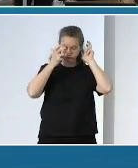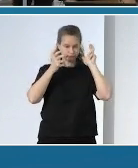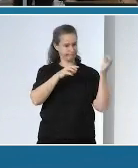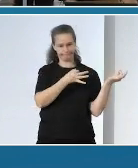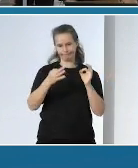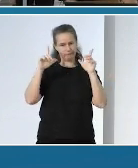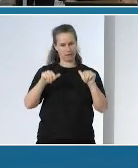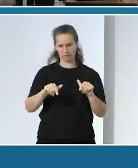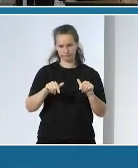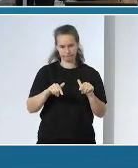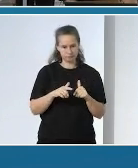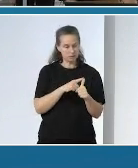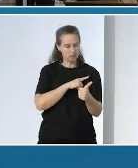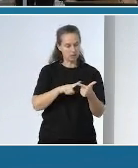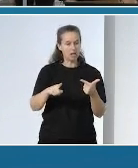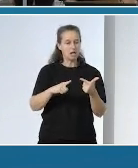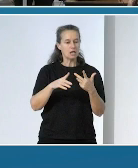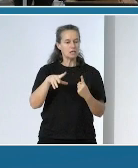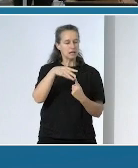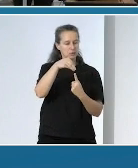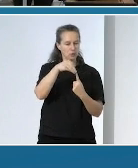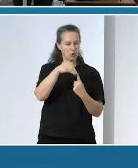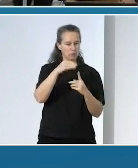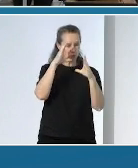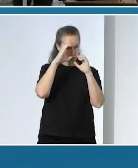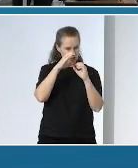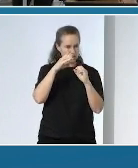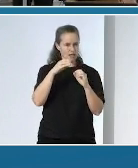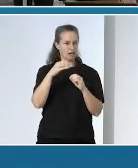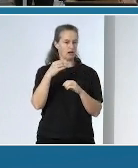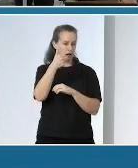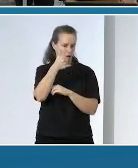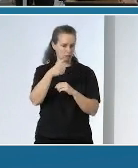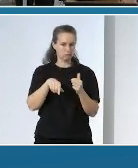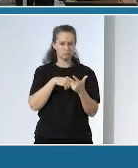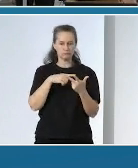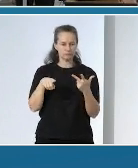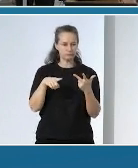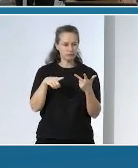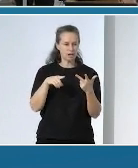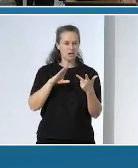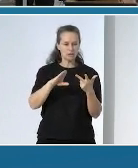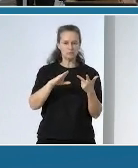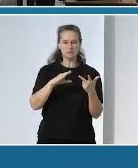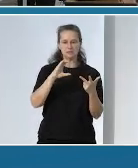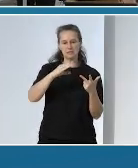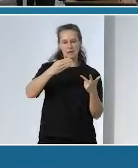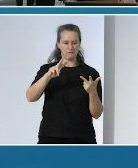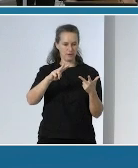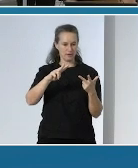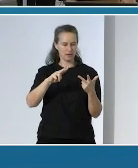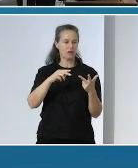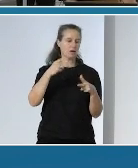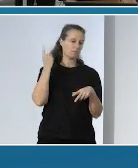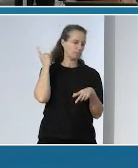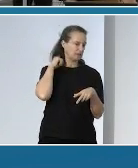constantes. Le syndrome de Usher de type 1. L'infection par CMV, la